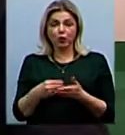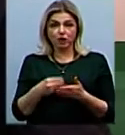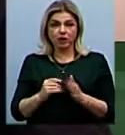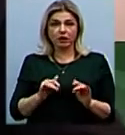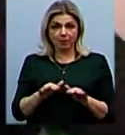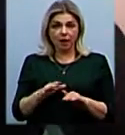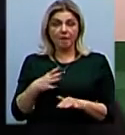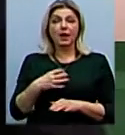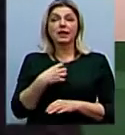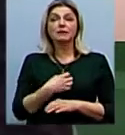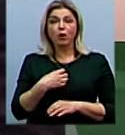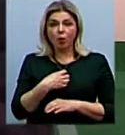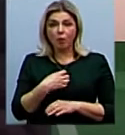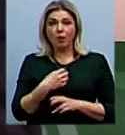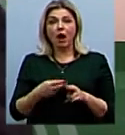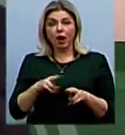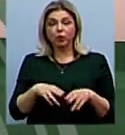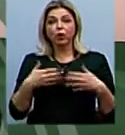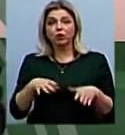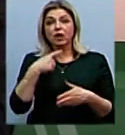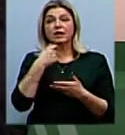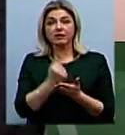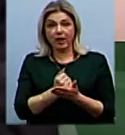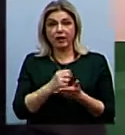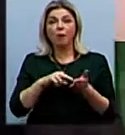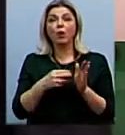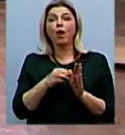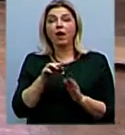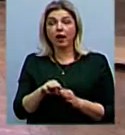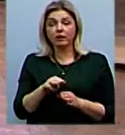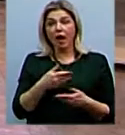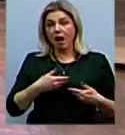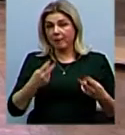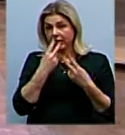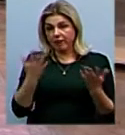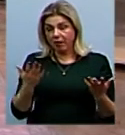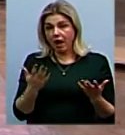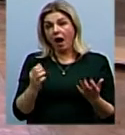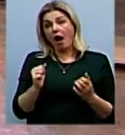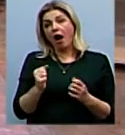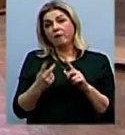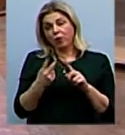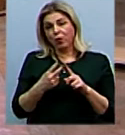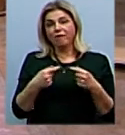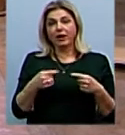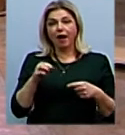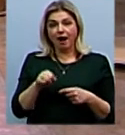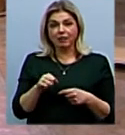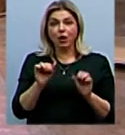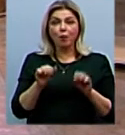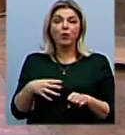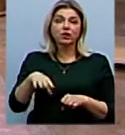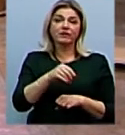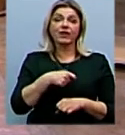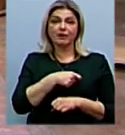вже затвердив якийсь проєкт, який ми не бачили насправді. Ну, є ще третій варіант. Може, вони вже всі десь проїжджалися по закордонах? Не